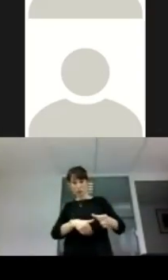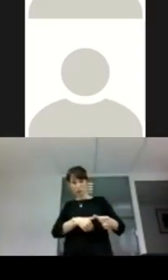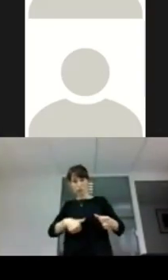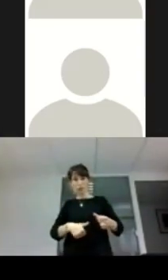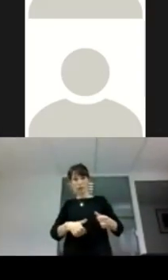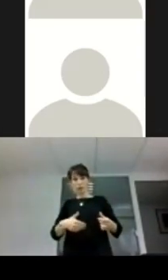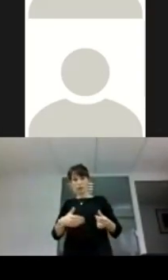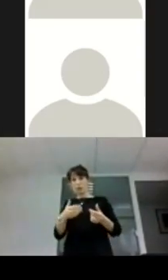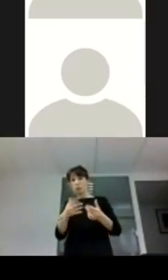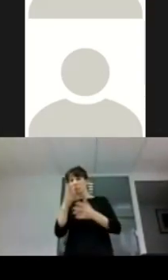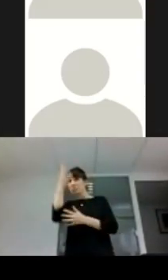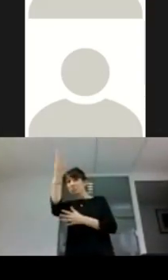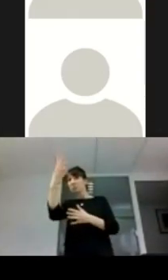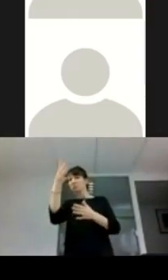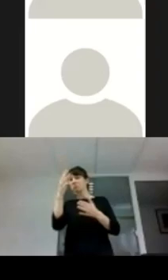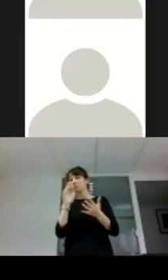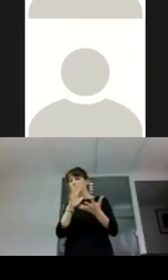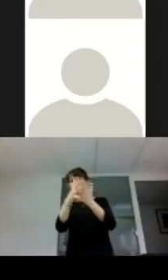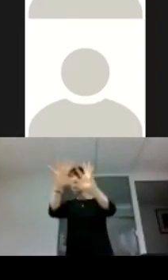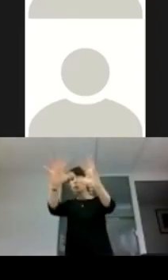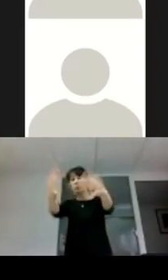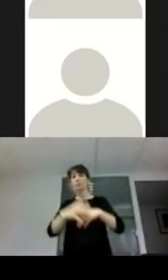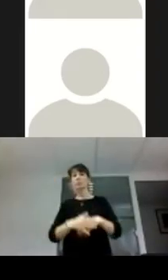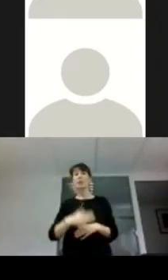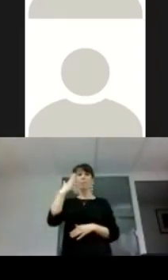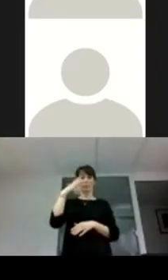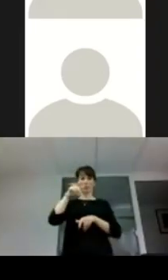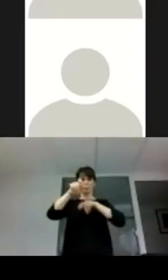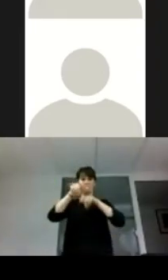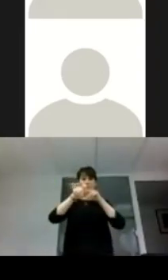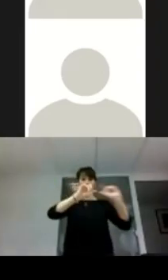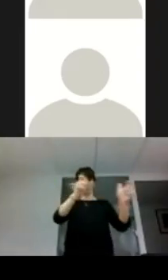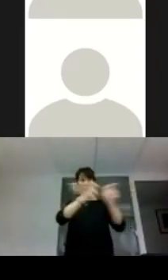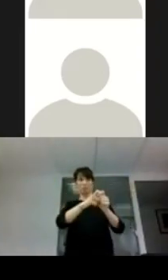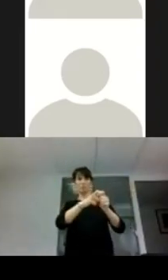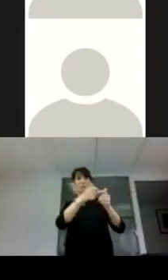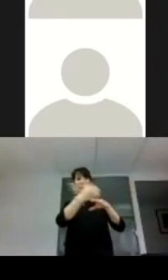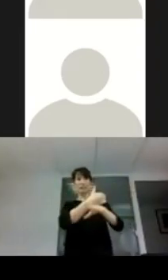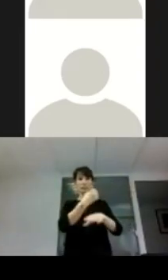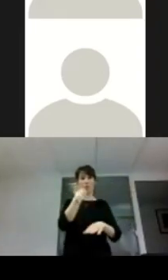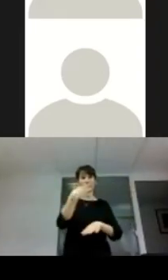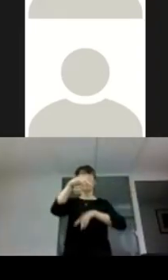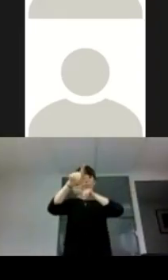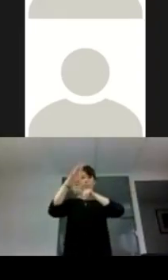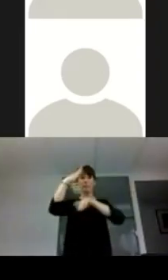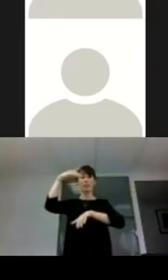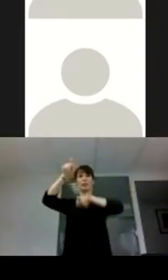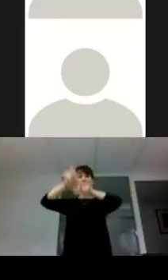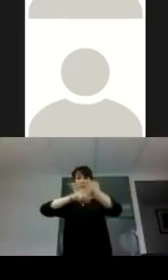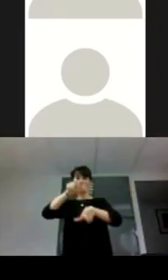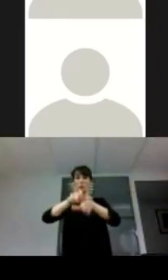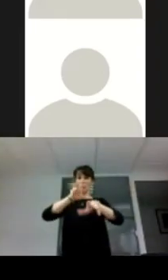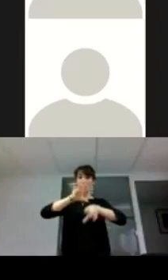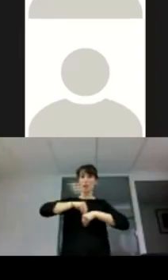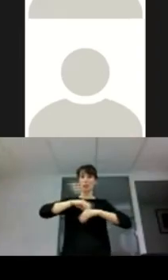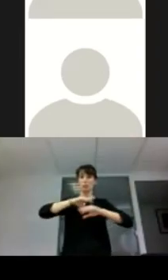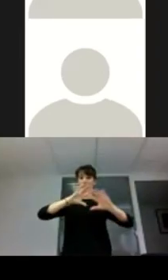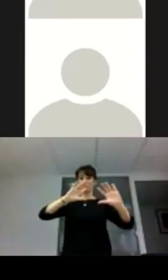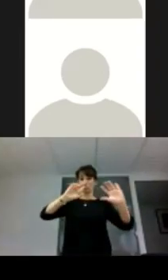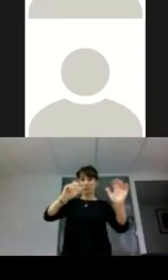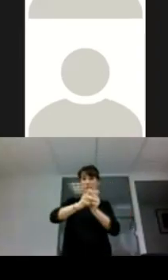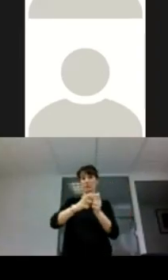chirurgiens viscéraux de la chirurgie colorectale. Et en fait, je crois que si le dépistage est bien fait et si